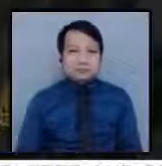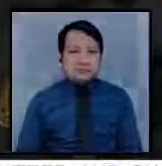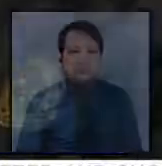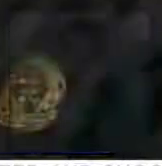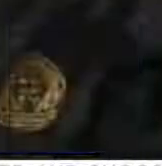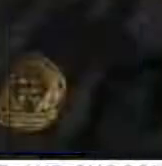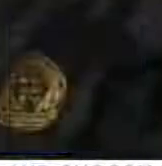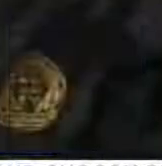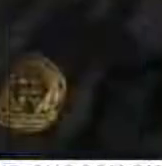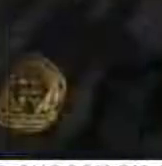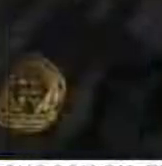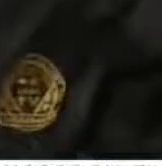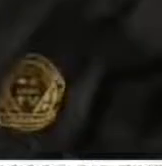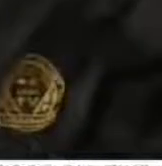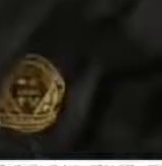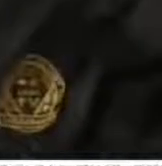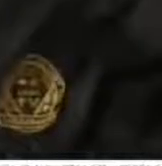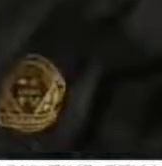song po namin.